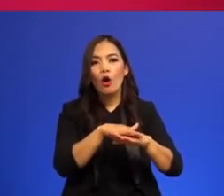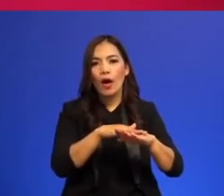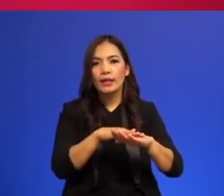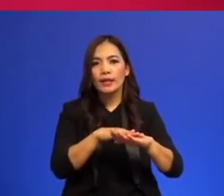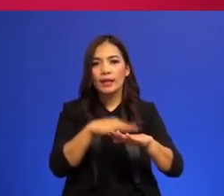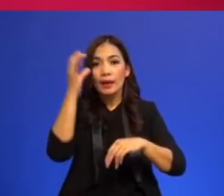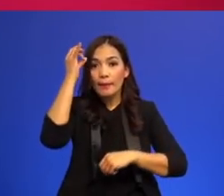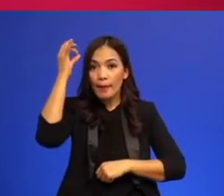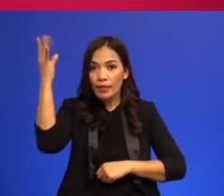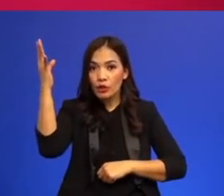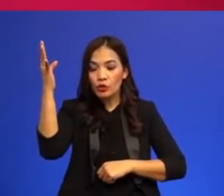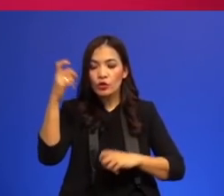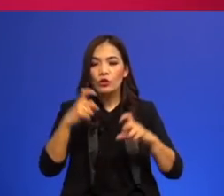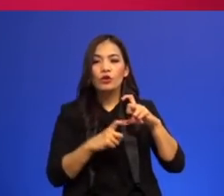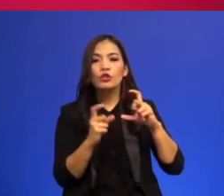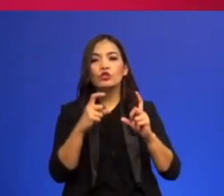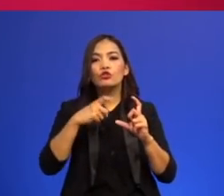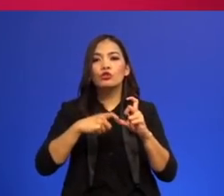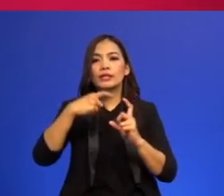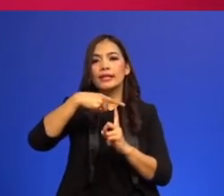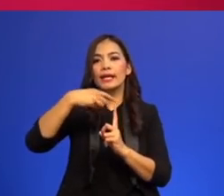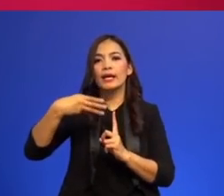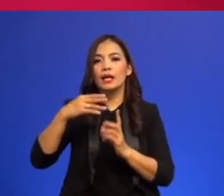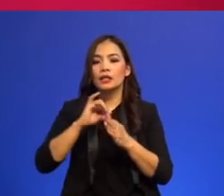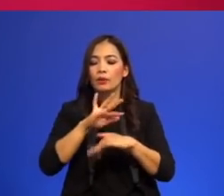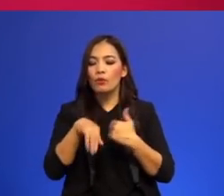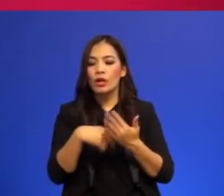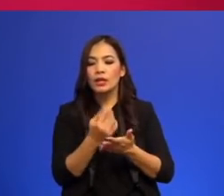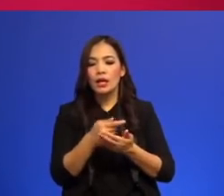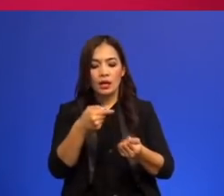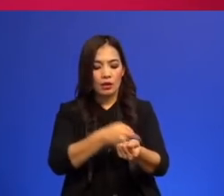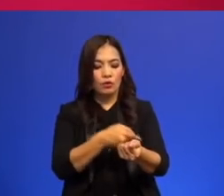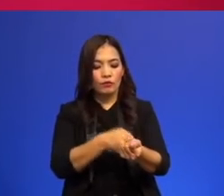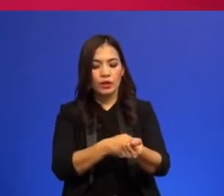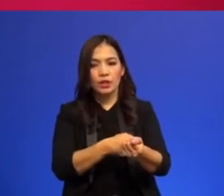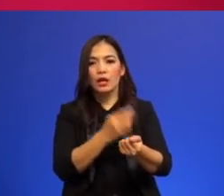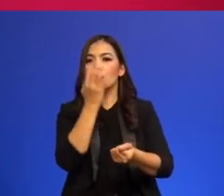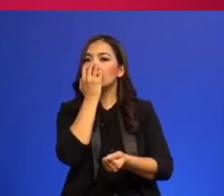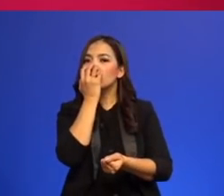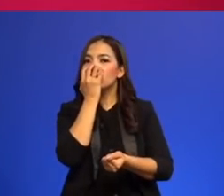Suster, sudah ada infus, sudah ada oksigen. Kayak COVID aja.